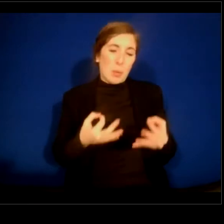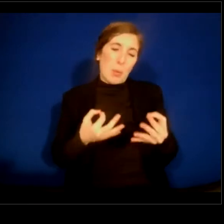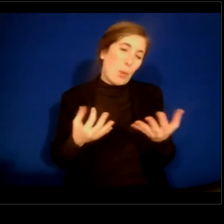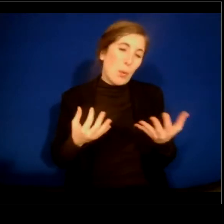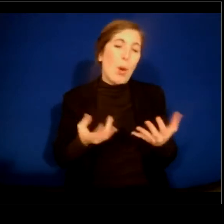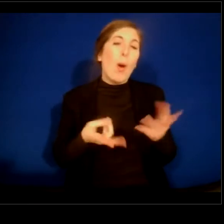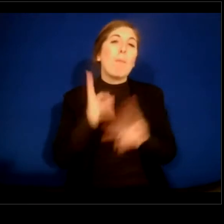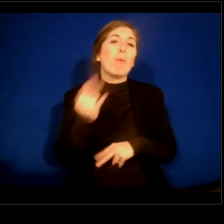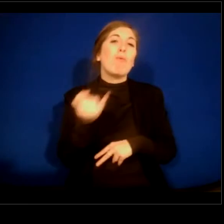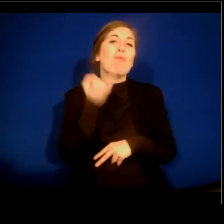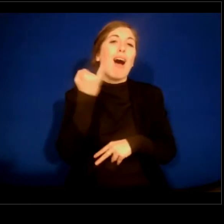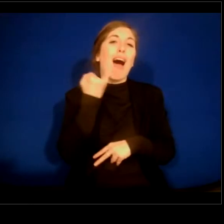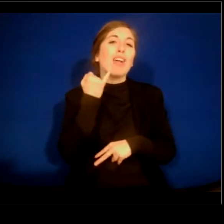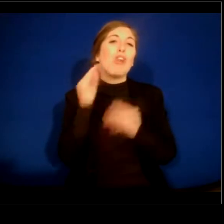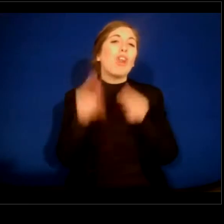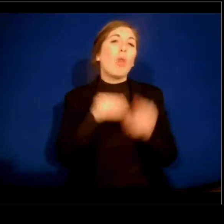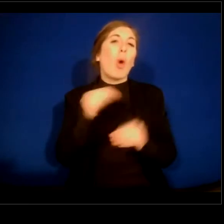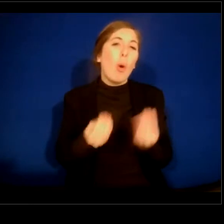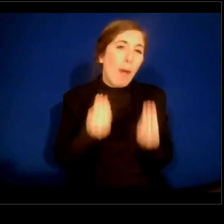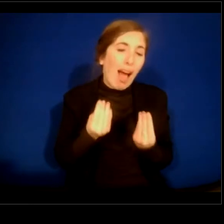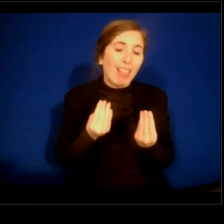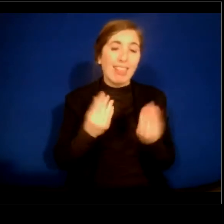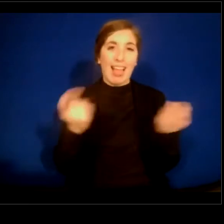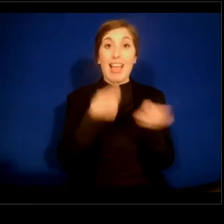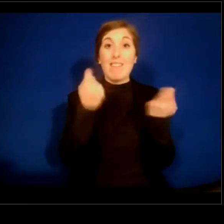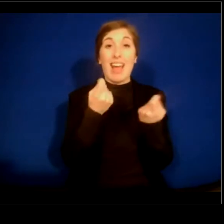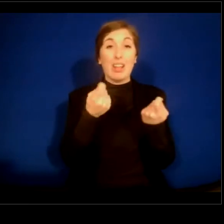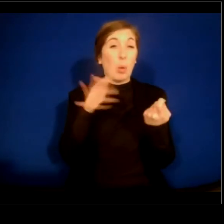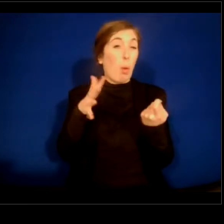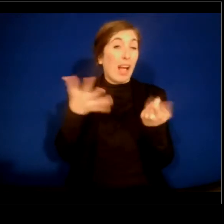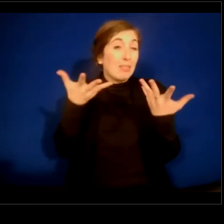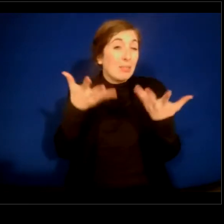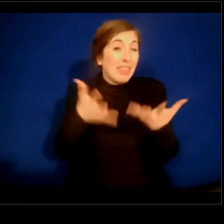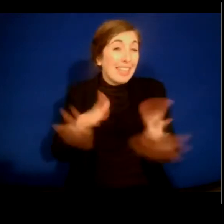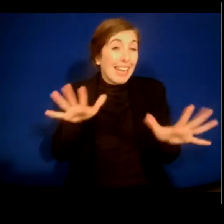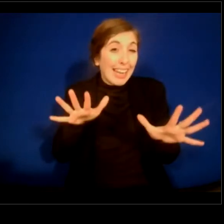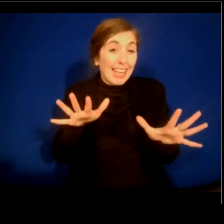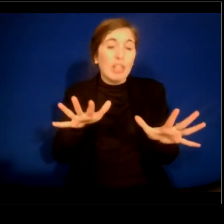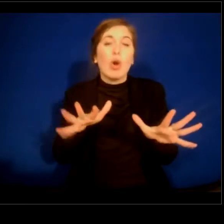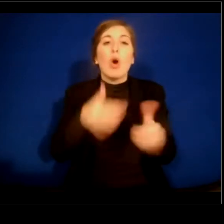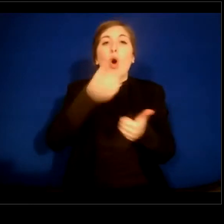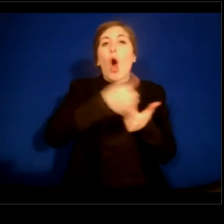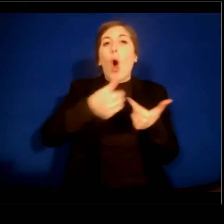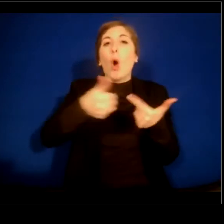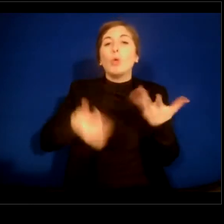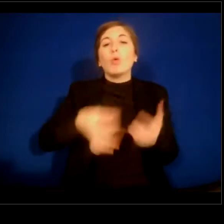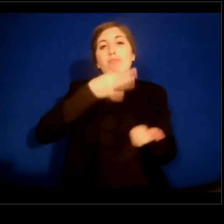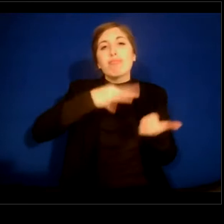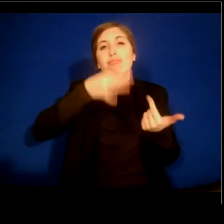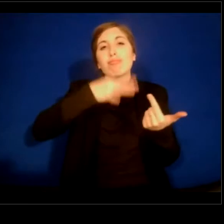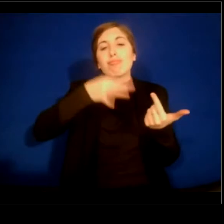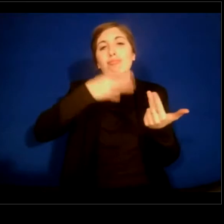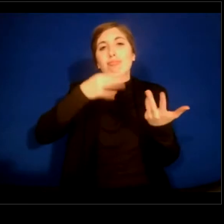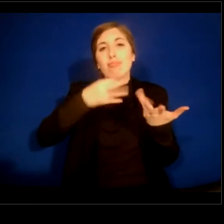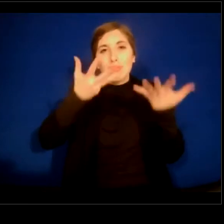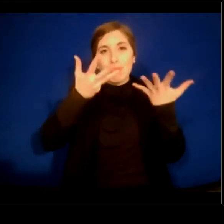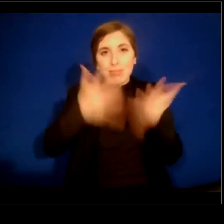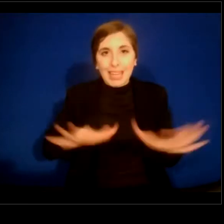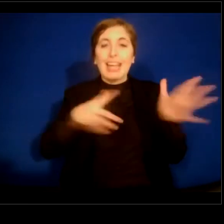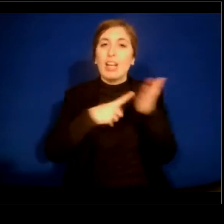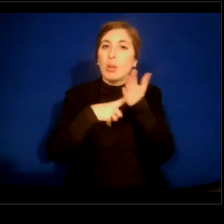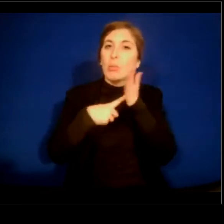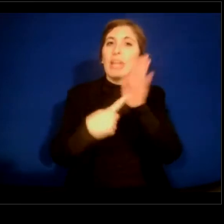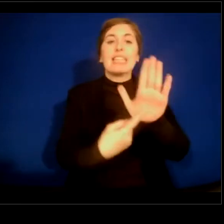la fine dell'evento, dopo che ciascuno di loro avrà fatto un intervento individuale di